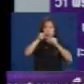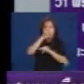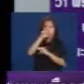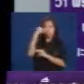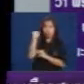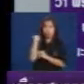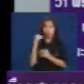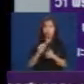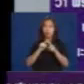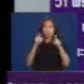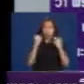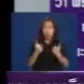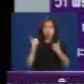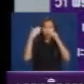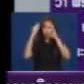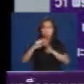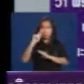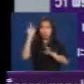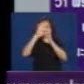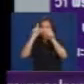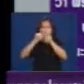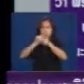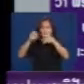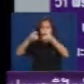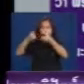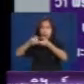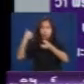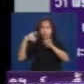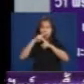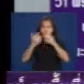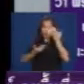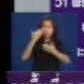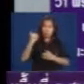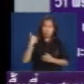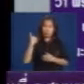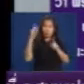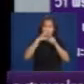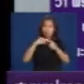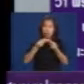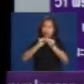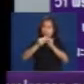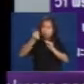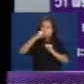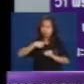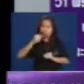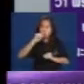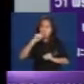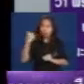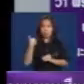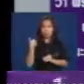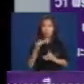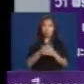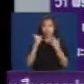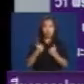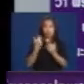ษและอีกลักษณะคือโต๊ะรับพนันฟุตบอลจะรับทายผลว่าพรรคการเมืองใดจะชนะการเลือกตั้งในสนามใหญ่ส่วน